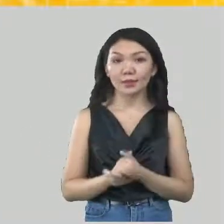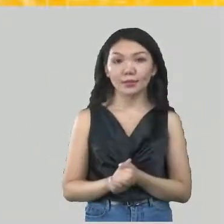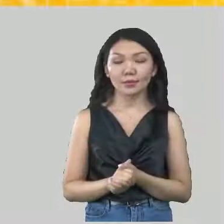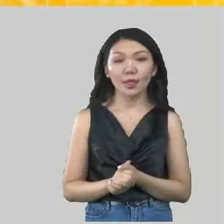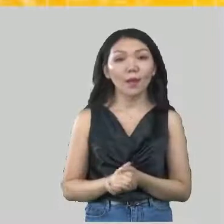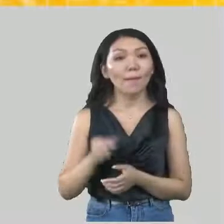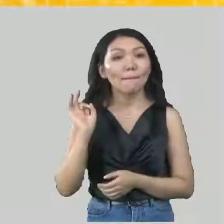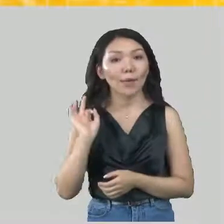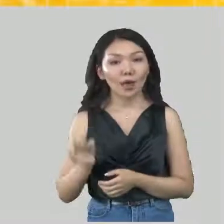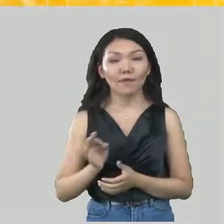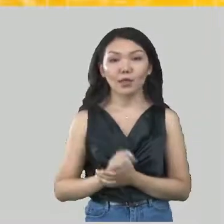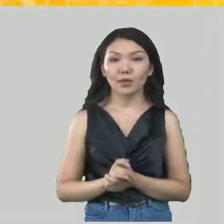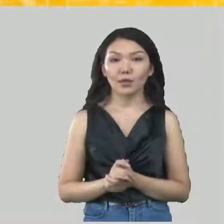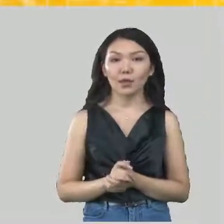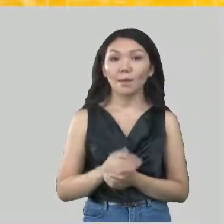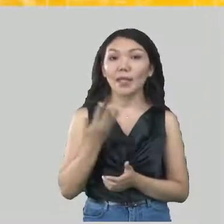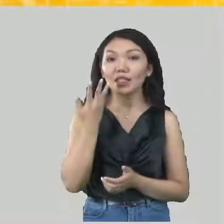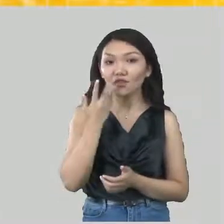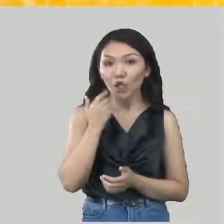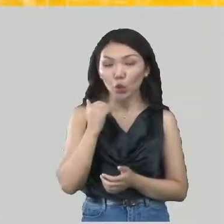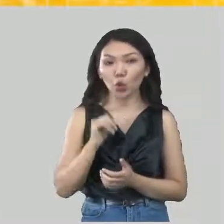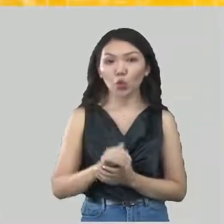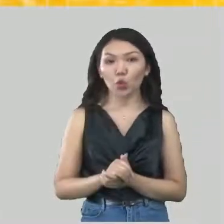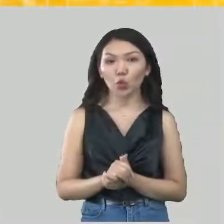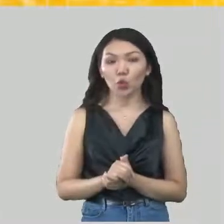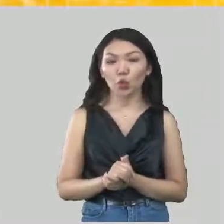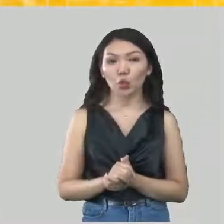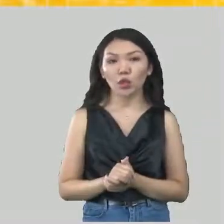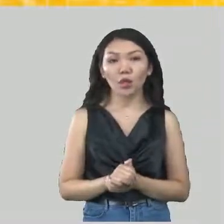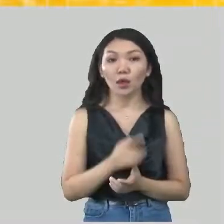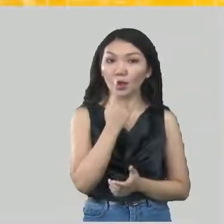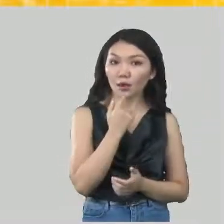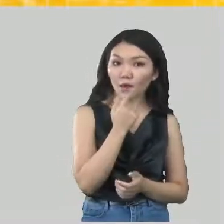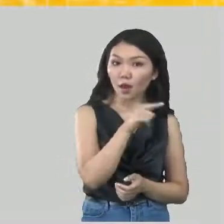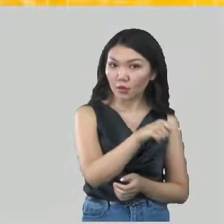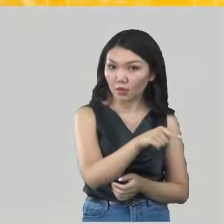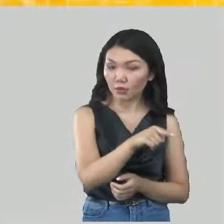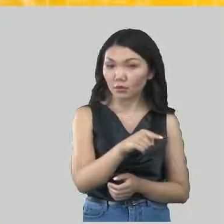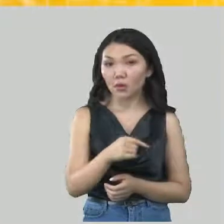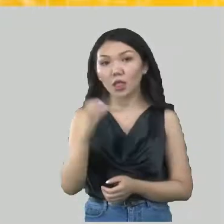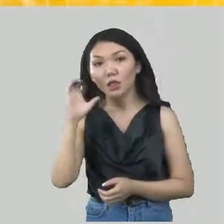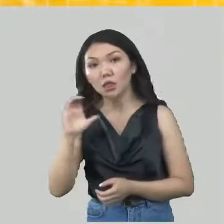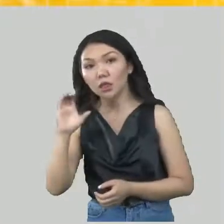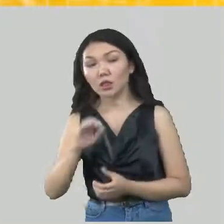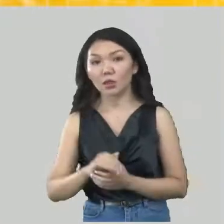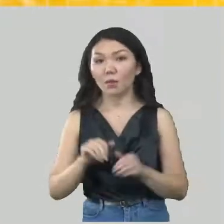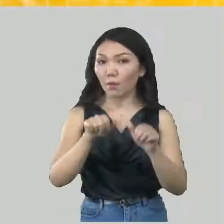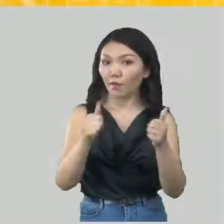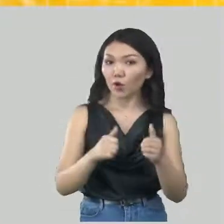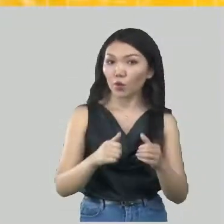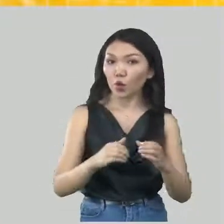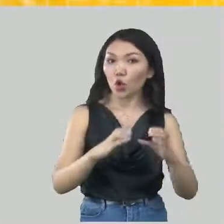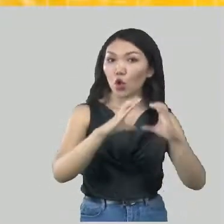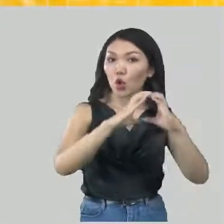разделить? Правильно, по цвету. Красные и синие, по форме круги